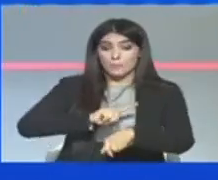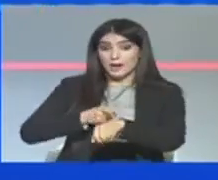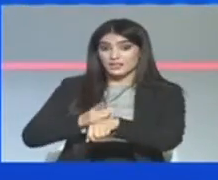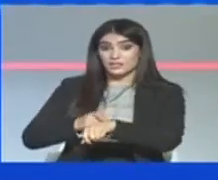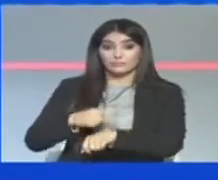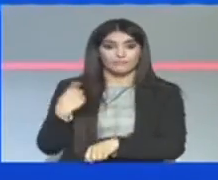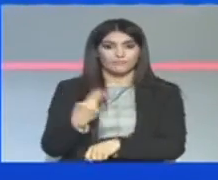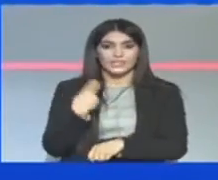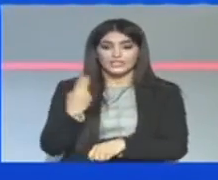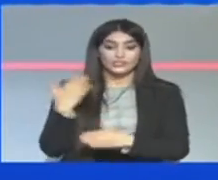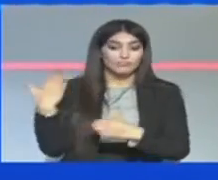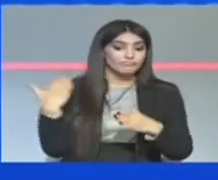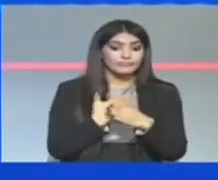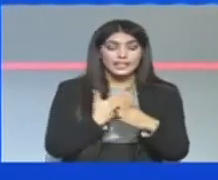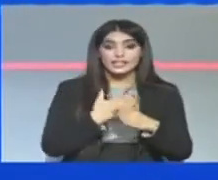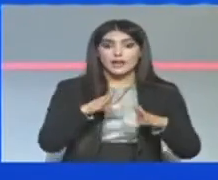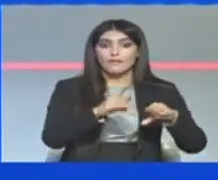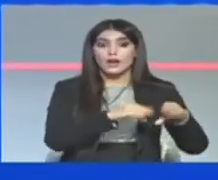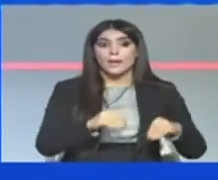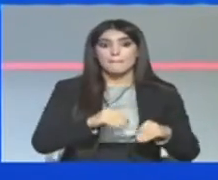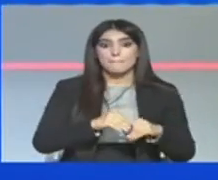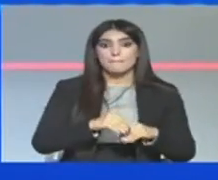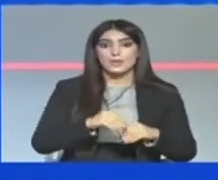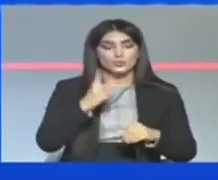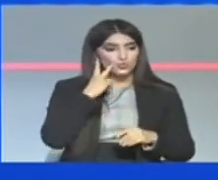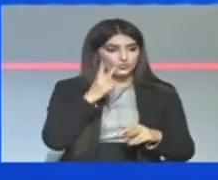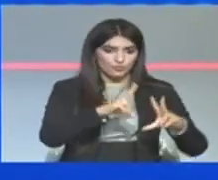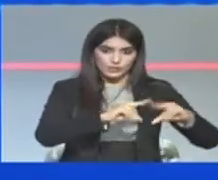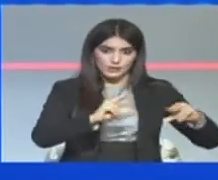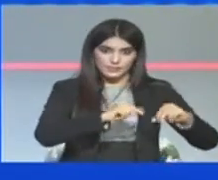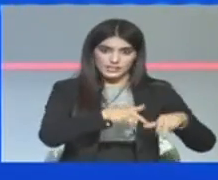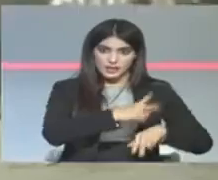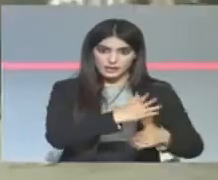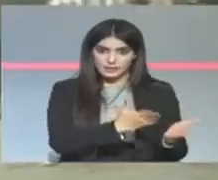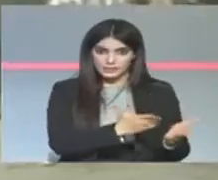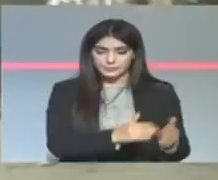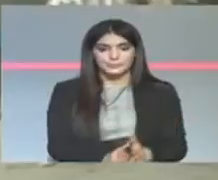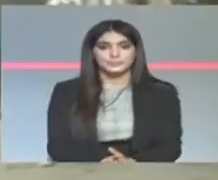عن التدخل في هذه الاملاك الخاصه نتابع في التقرير التاليه